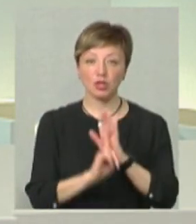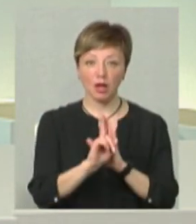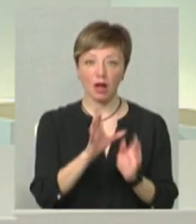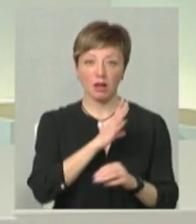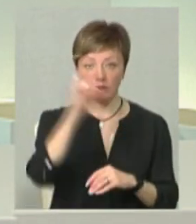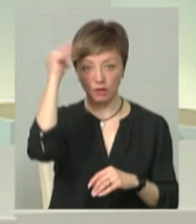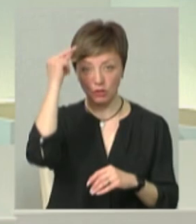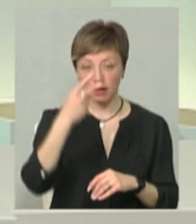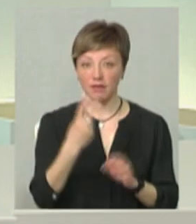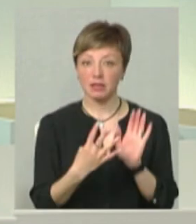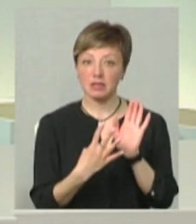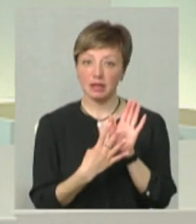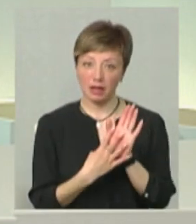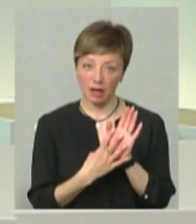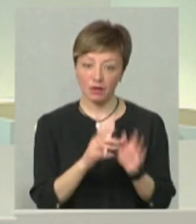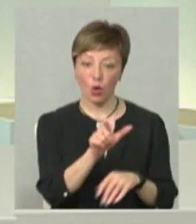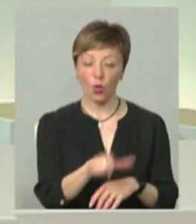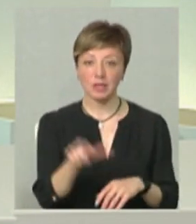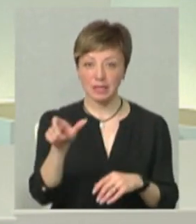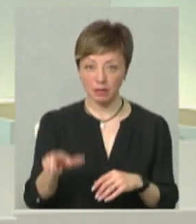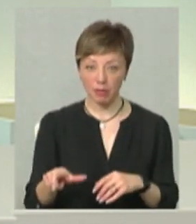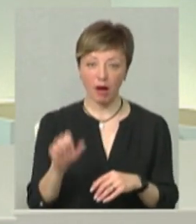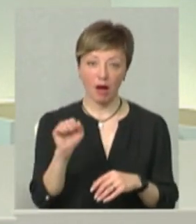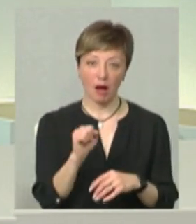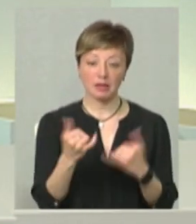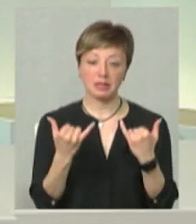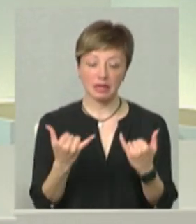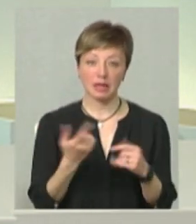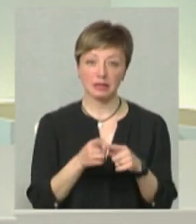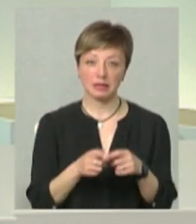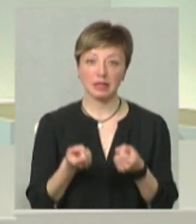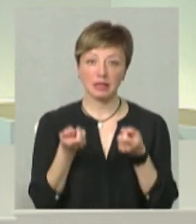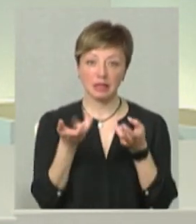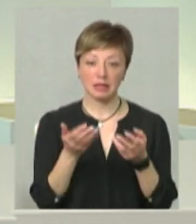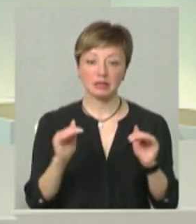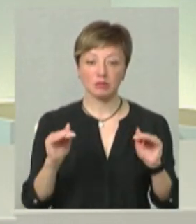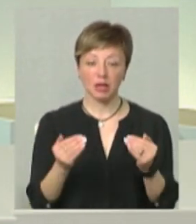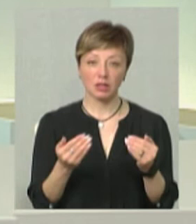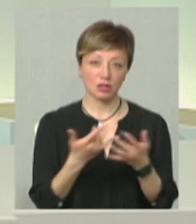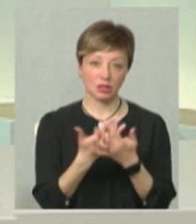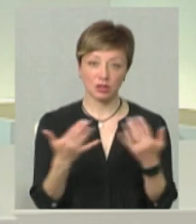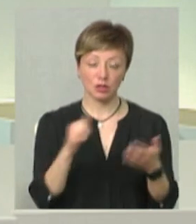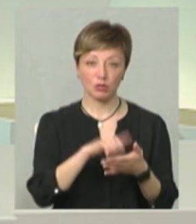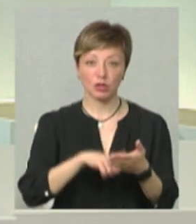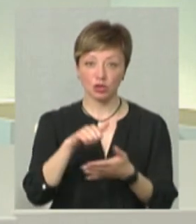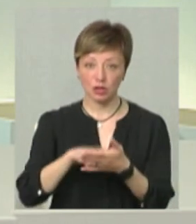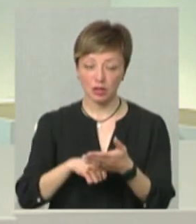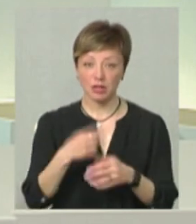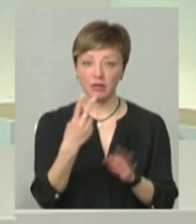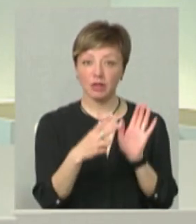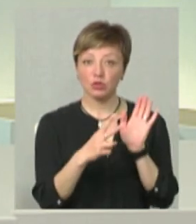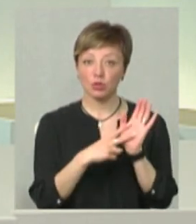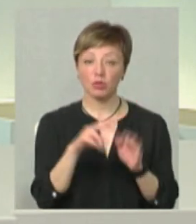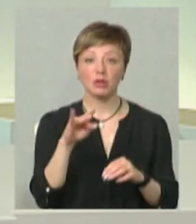проходити навчання 29 осіб. А зараз ця кількість зменшилась з тих чи інших причин.